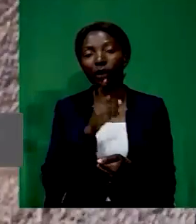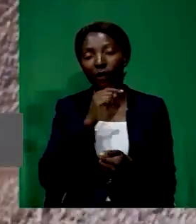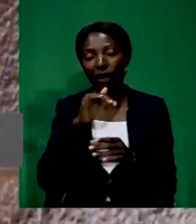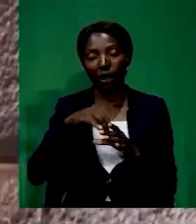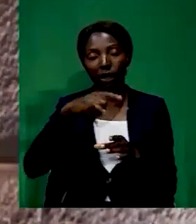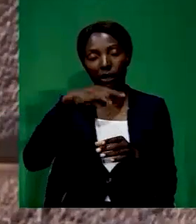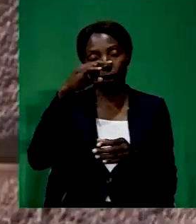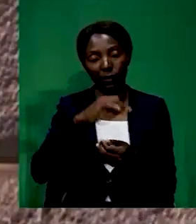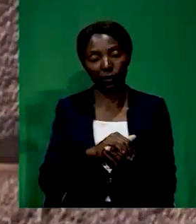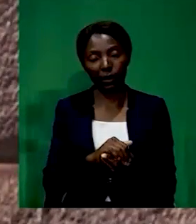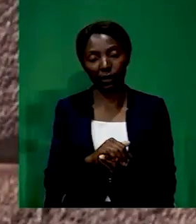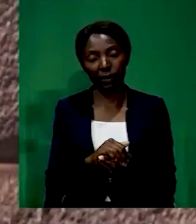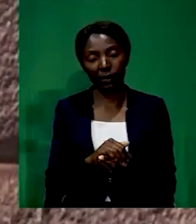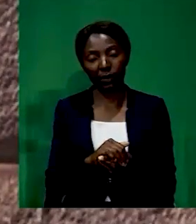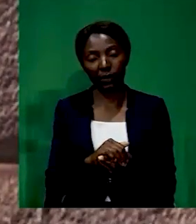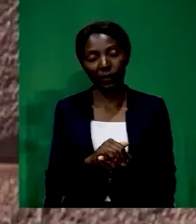baba muri kumusoro kudenga.